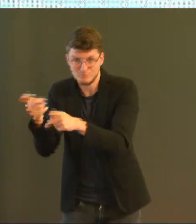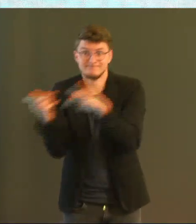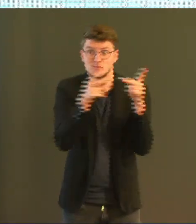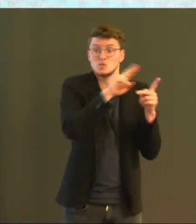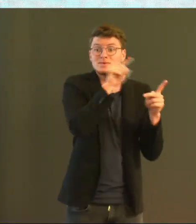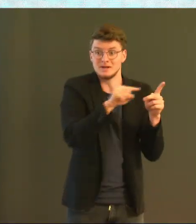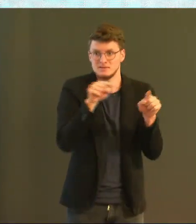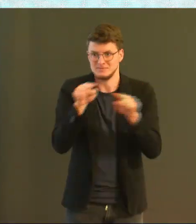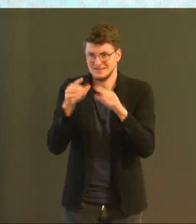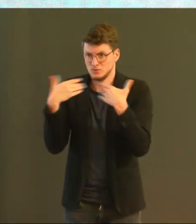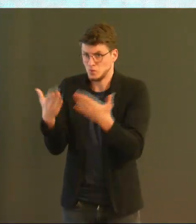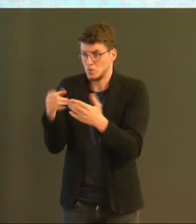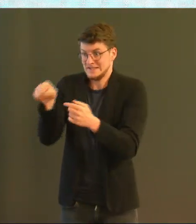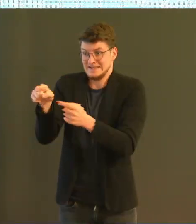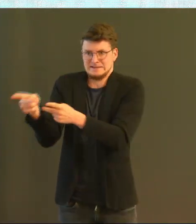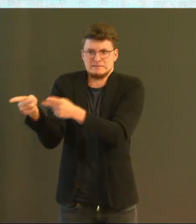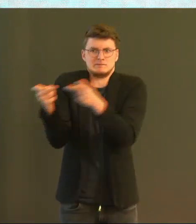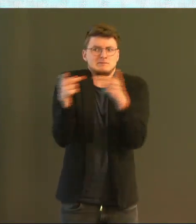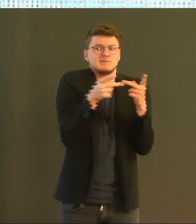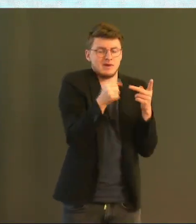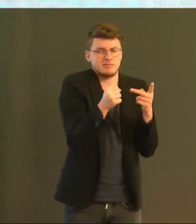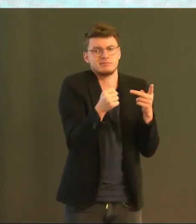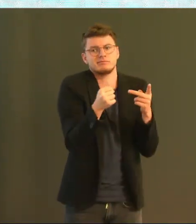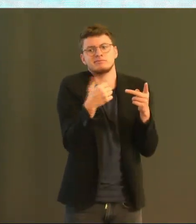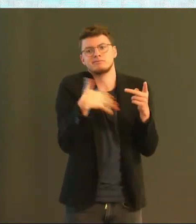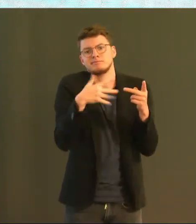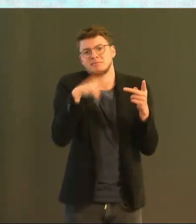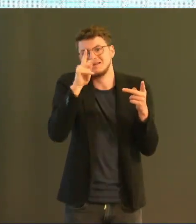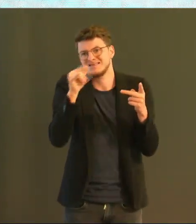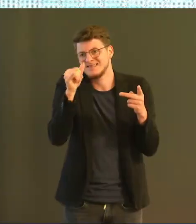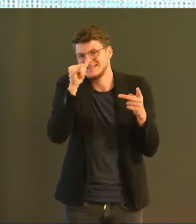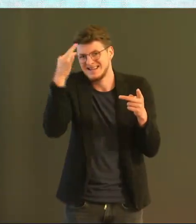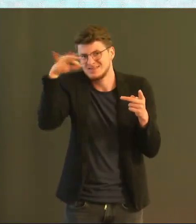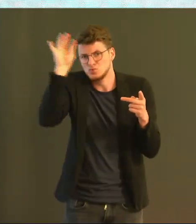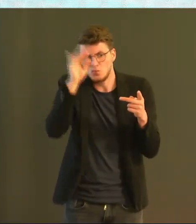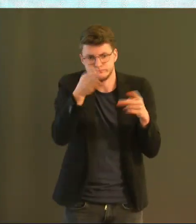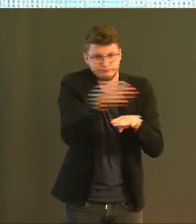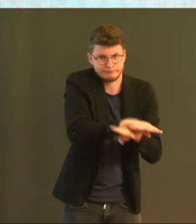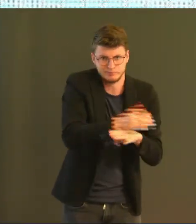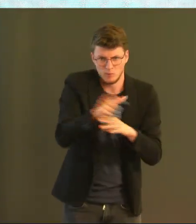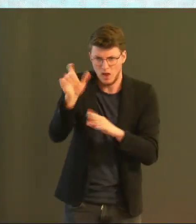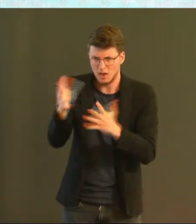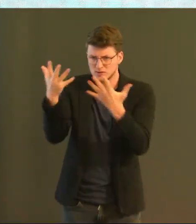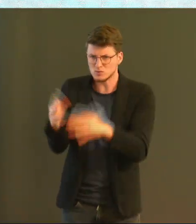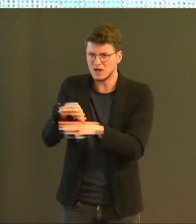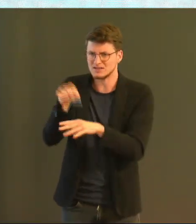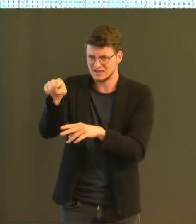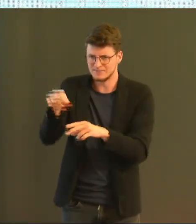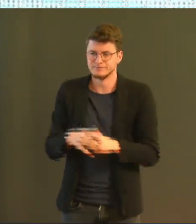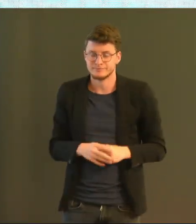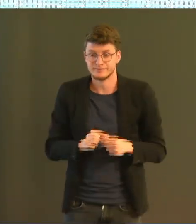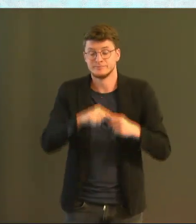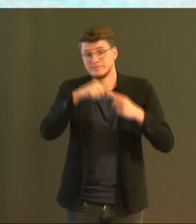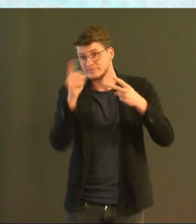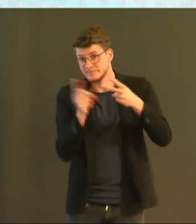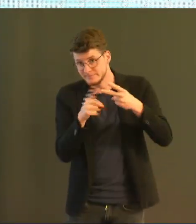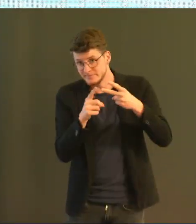reprise patiente une contre 15 pour les données de la nature le condor facture spillmann un bicycle